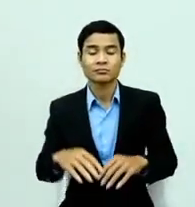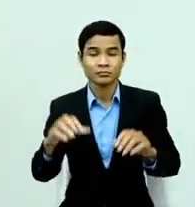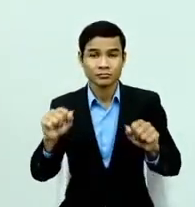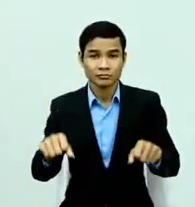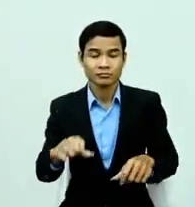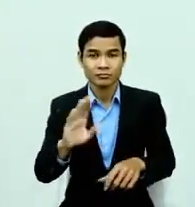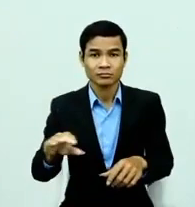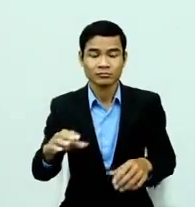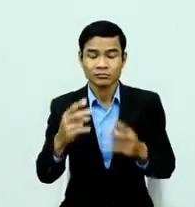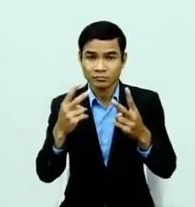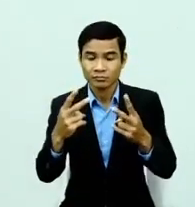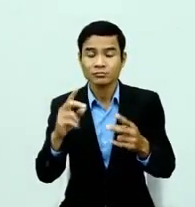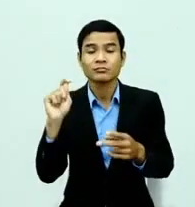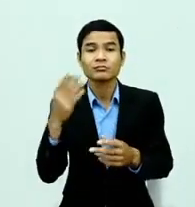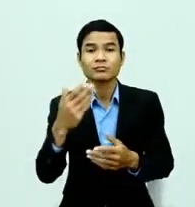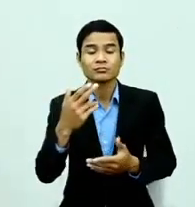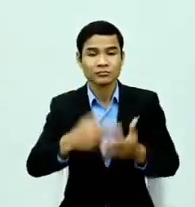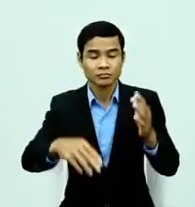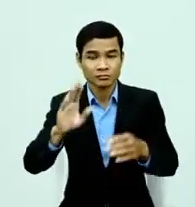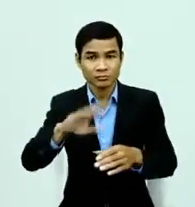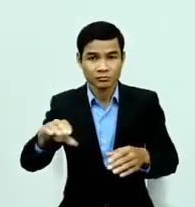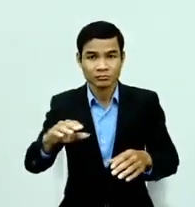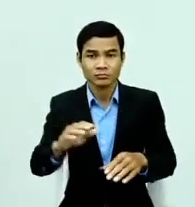cha con mơ mơ rục ấy kì con